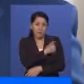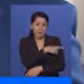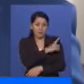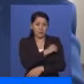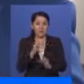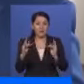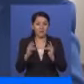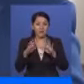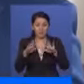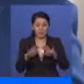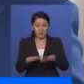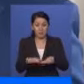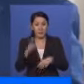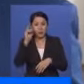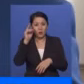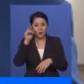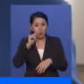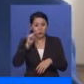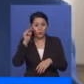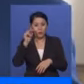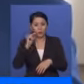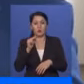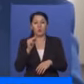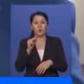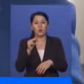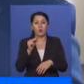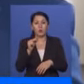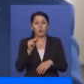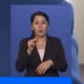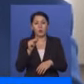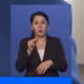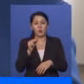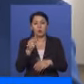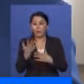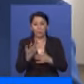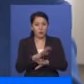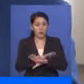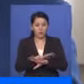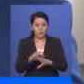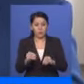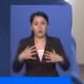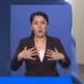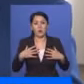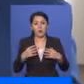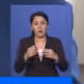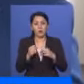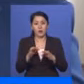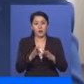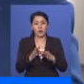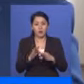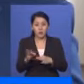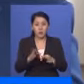больницаның жаңағы саны да, койка жаңағы жататын жерлерде әдейін жетпейтін болады. Денсаулық сақтау саласын